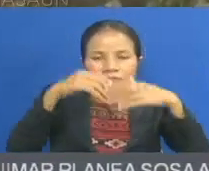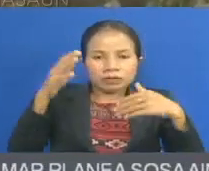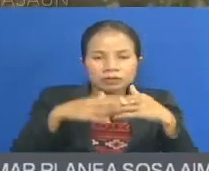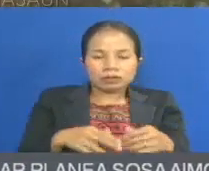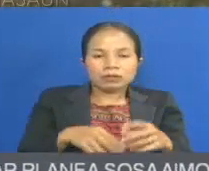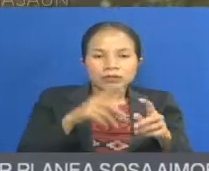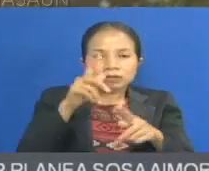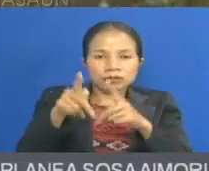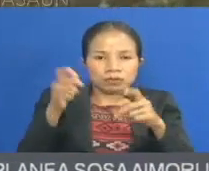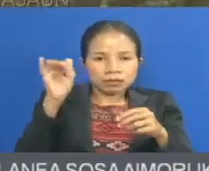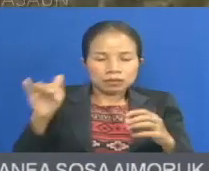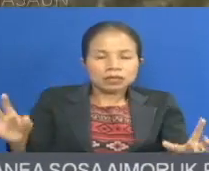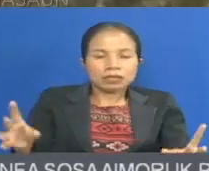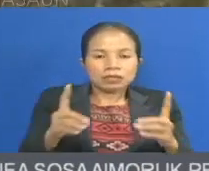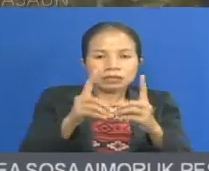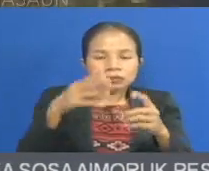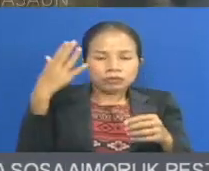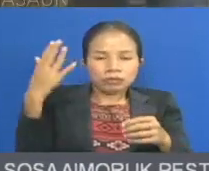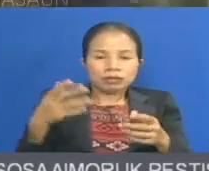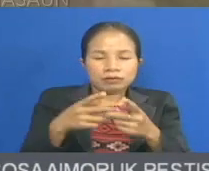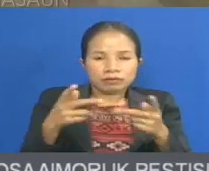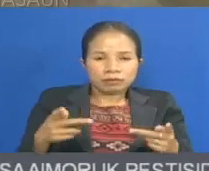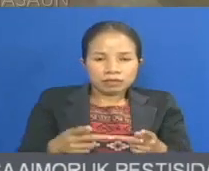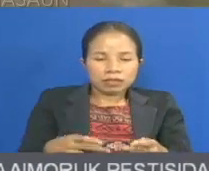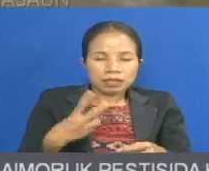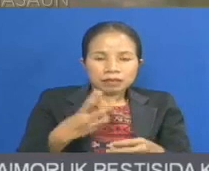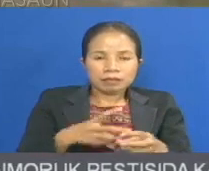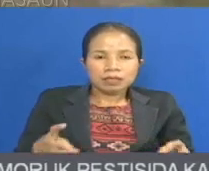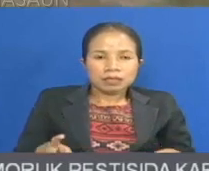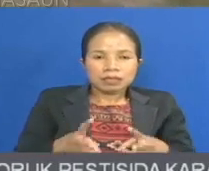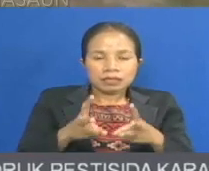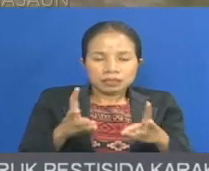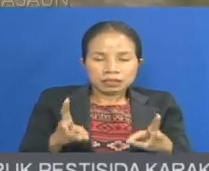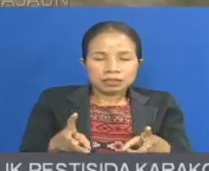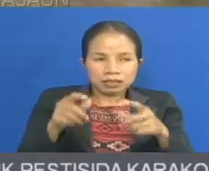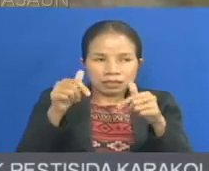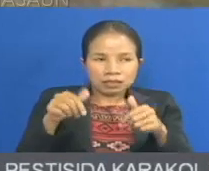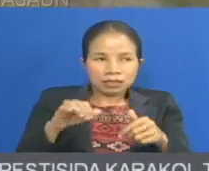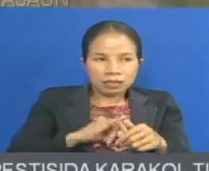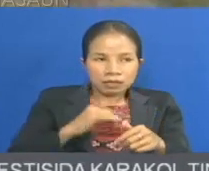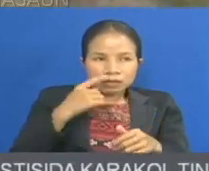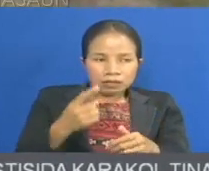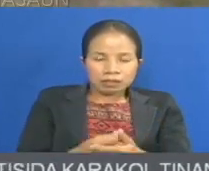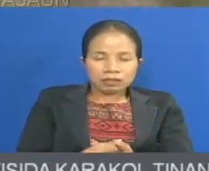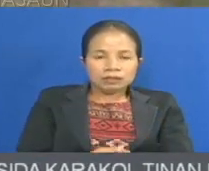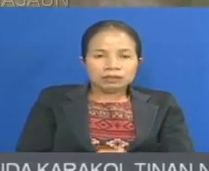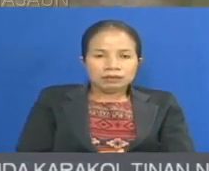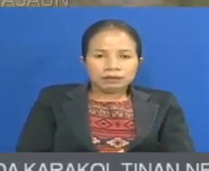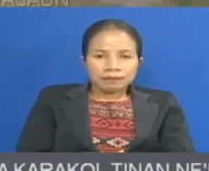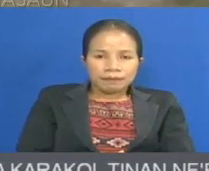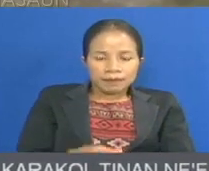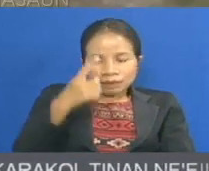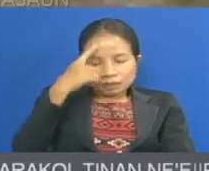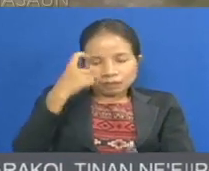nebe comunidade sira enfrenta ia base. A minha estrada Lelalai nia ne, hau dehandet coitado.